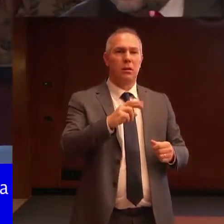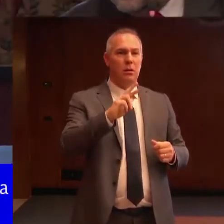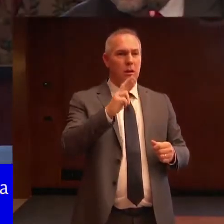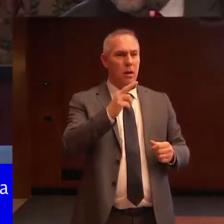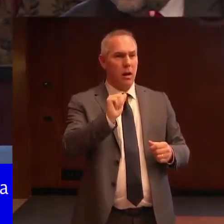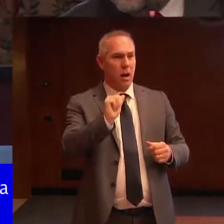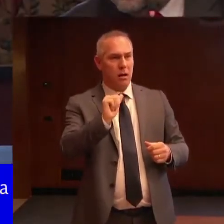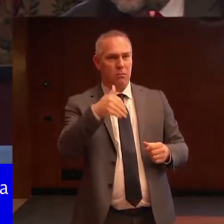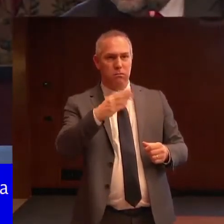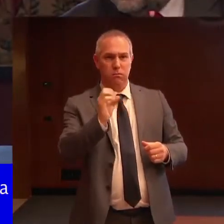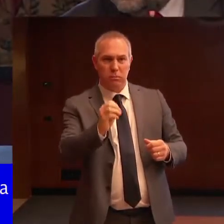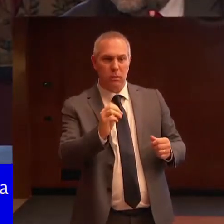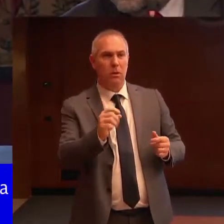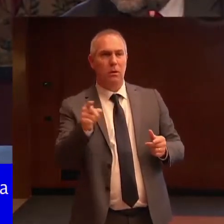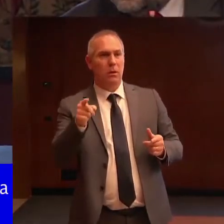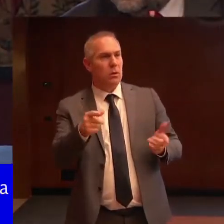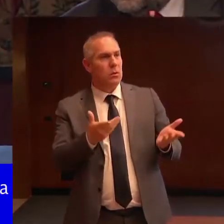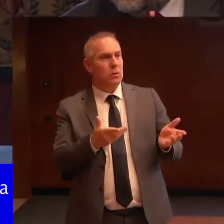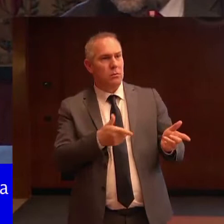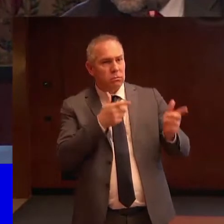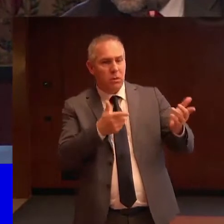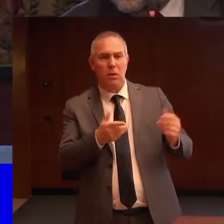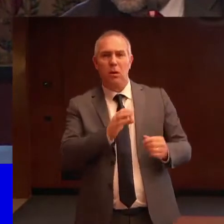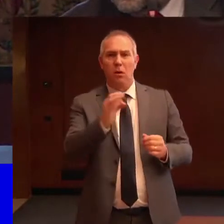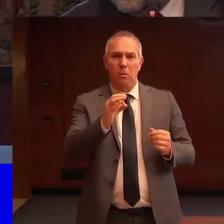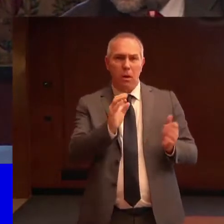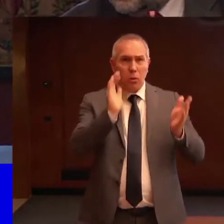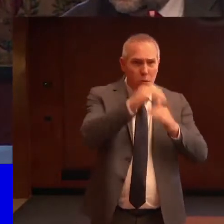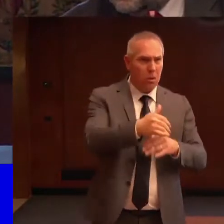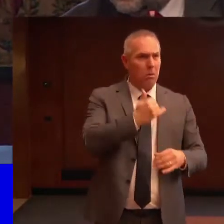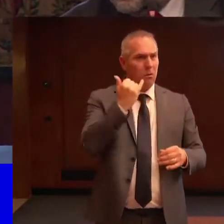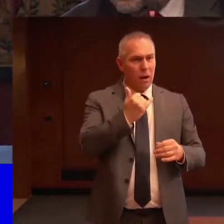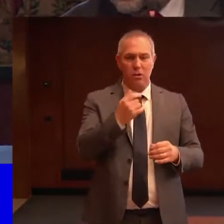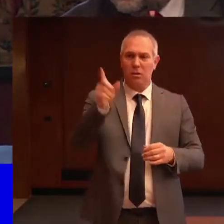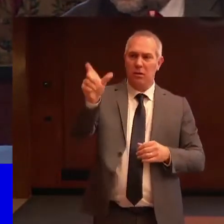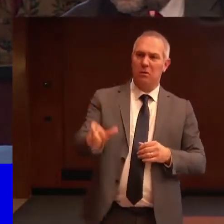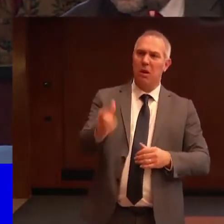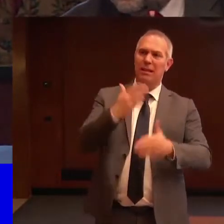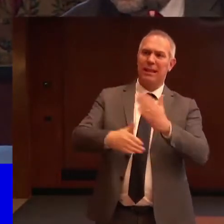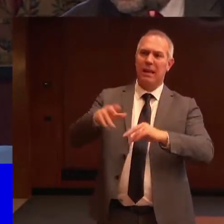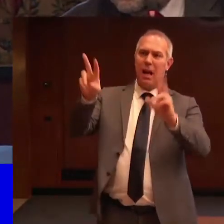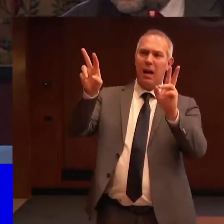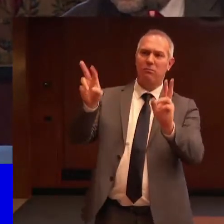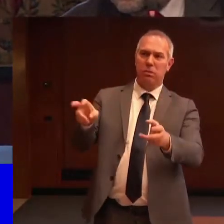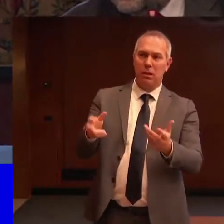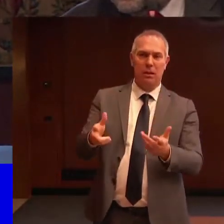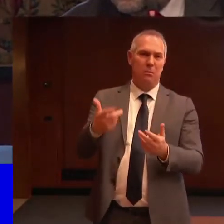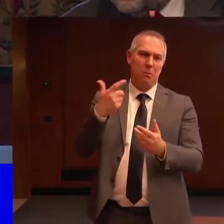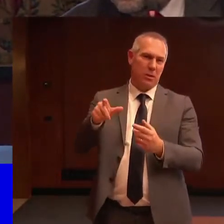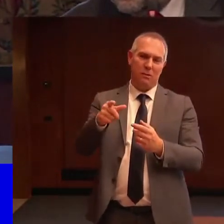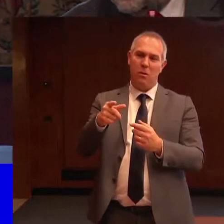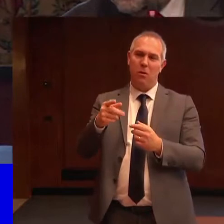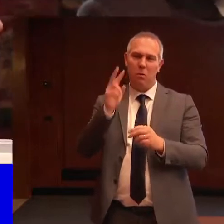essendo stato messo sulla lista nera del maccartismo, era stato considerato disabile da un altro punto di